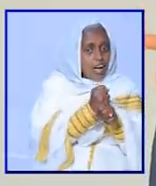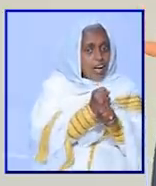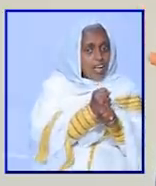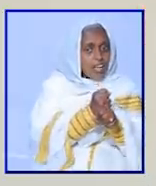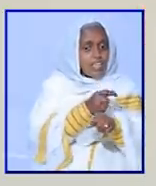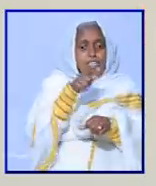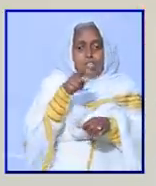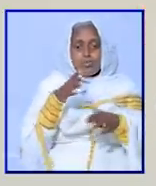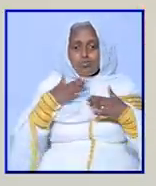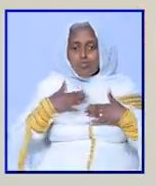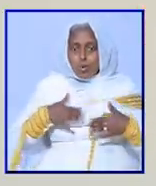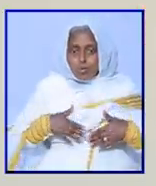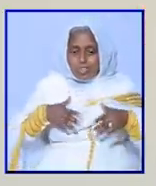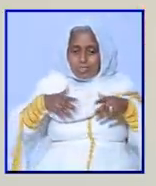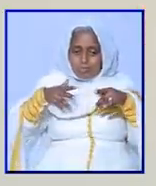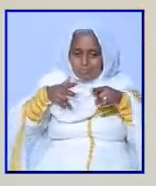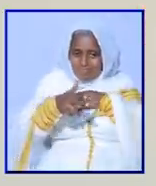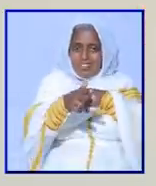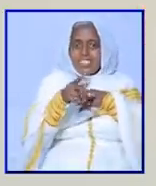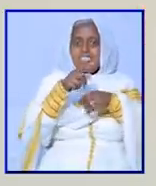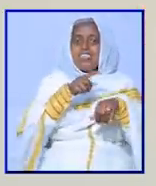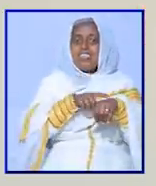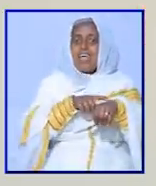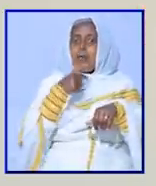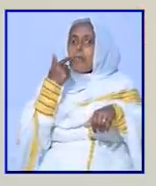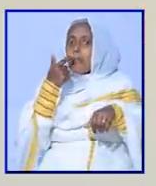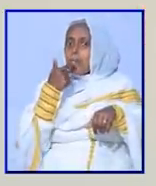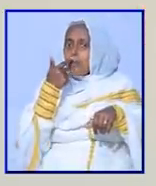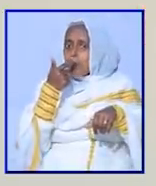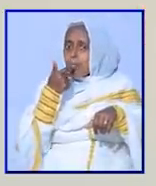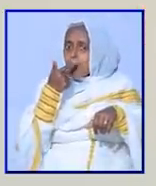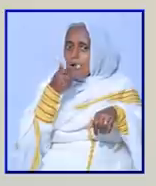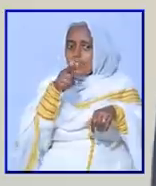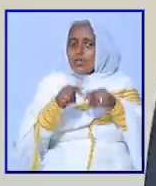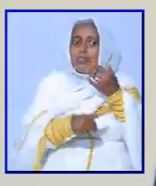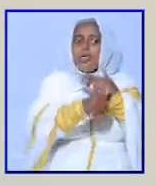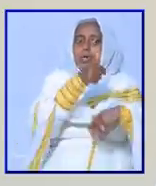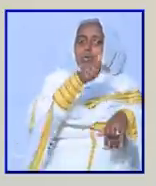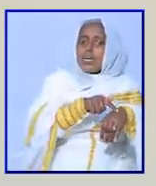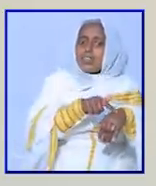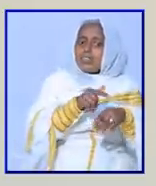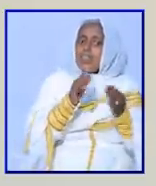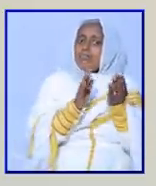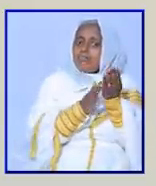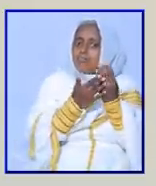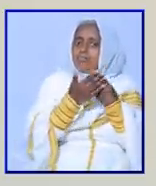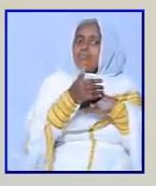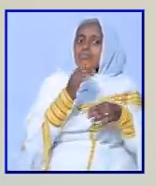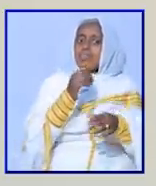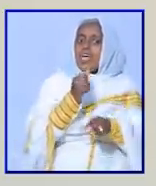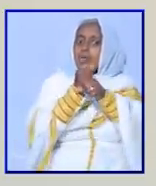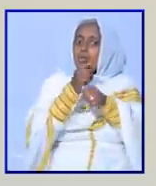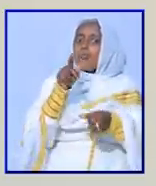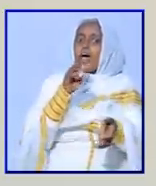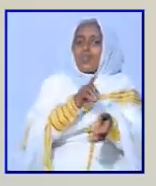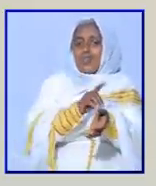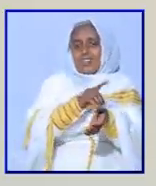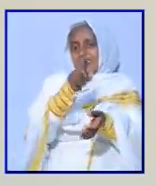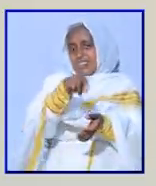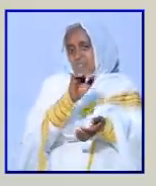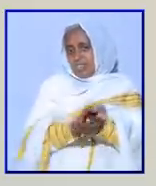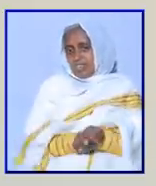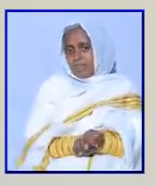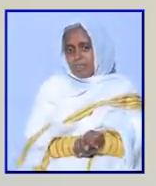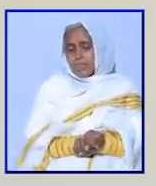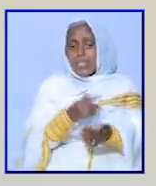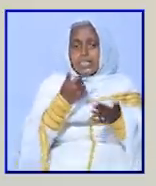የሰውየውን ቤት ሲገነባ የሱ ሰውነት በተቆረሰ ጊዜ በተወዳ ጊዜ የሚጠግነው የሚገነባው ደግሞ ዶክተሩ